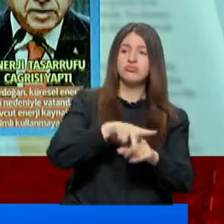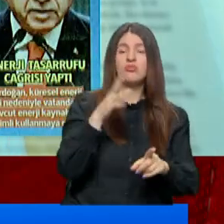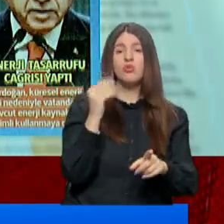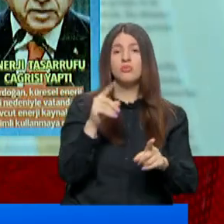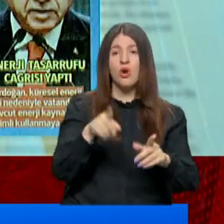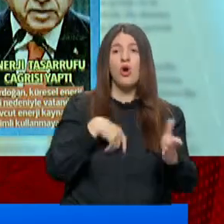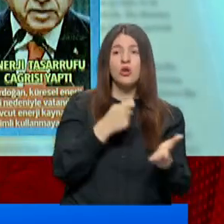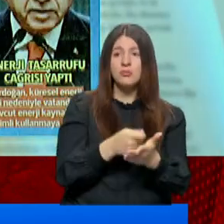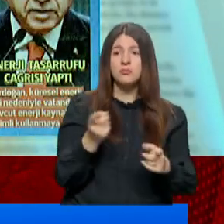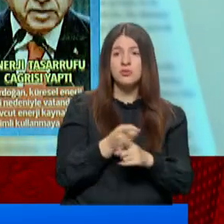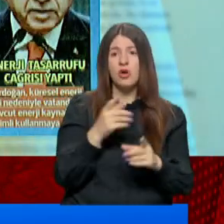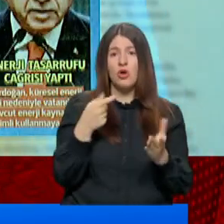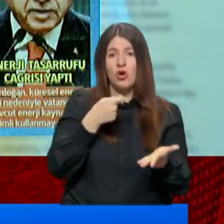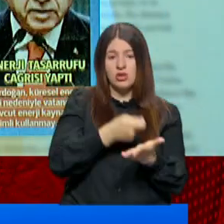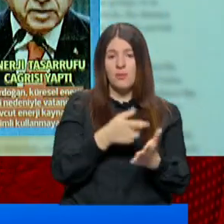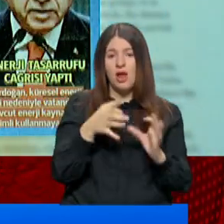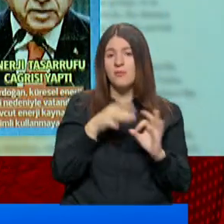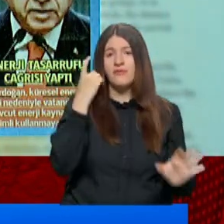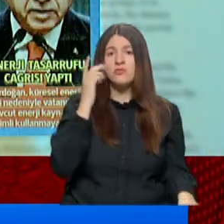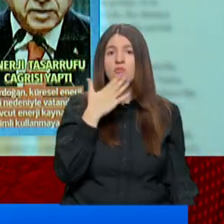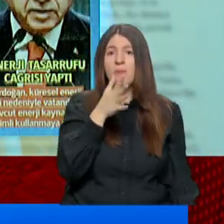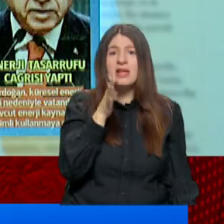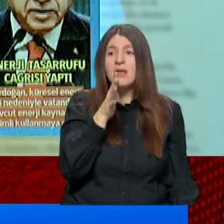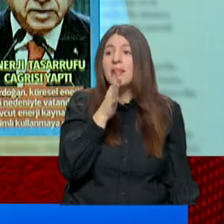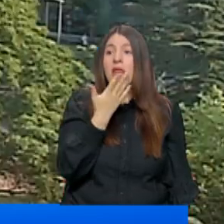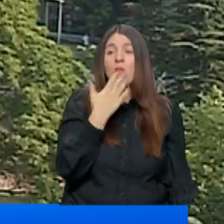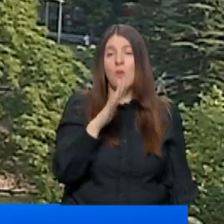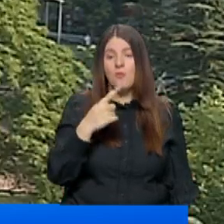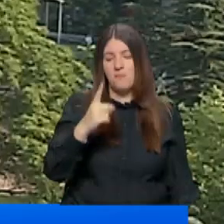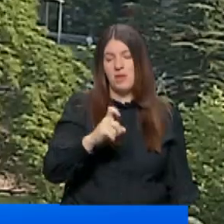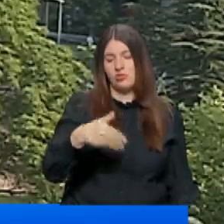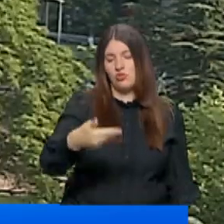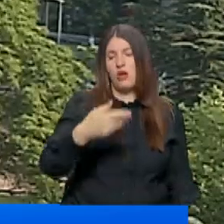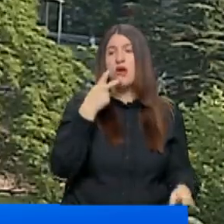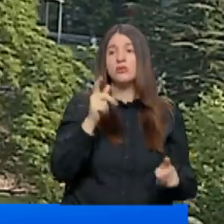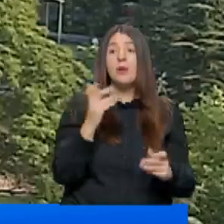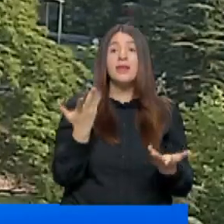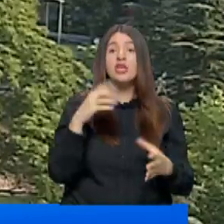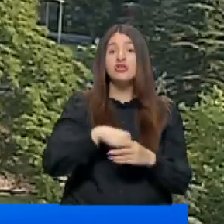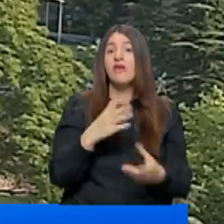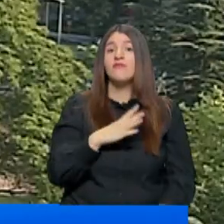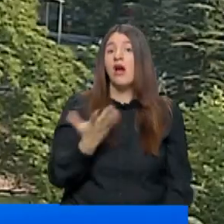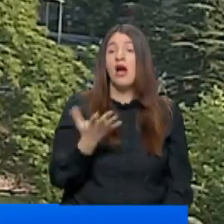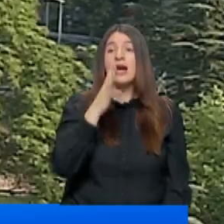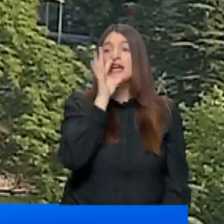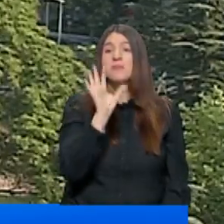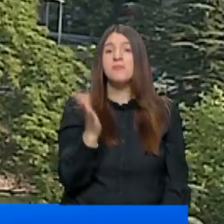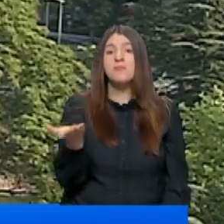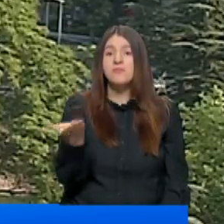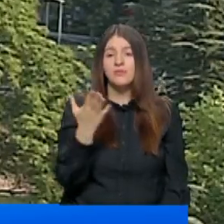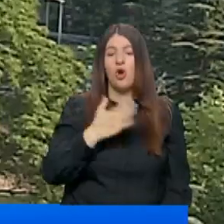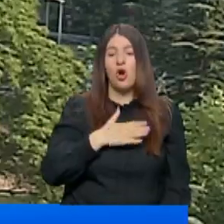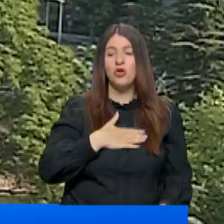bu ödemelerle ilgili bir fikrimiz yok, bilgimiz yok. Gelecek ay açıklanacak ama neyi içeriyor? Kimler